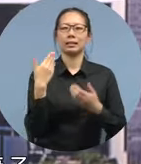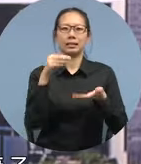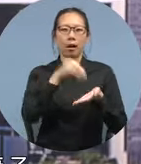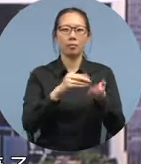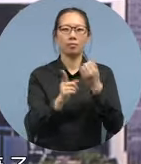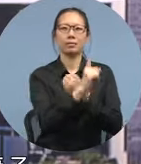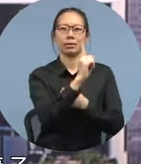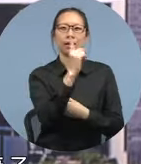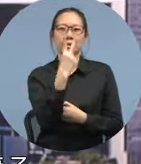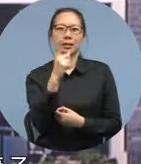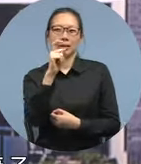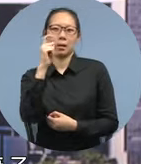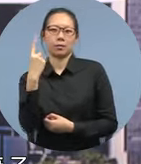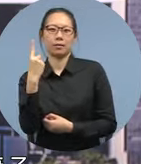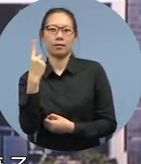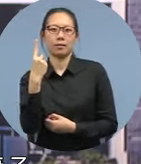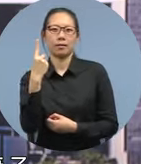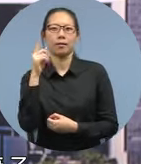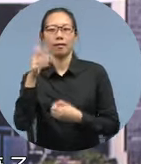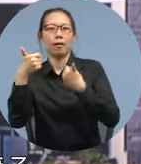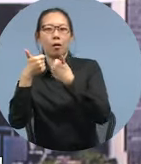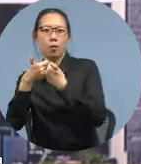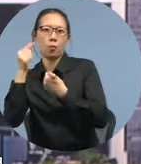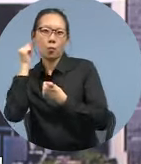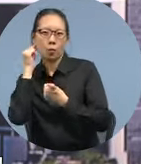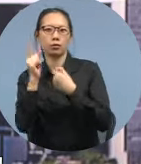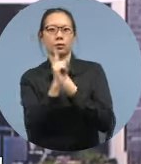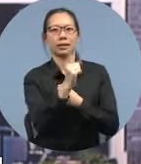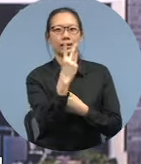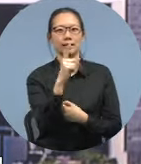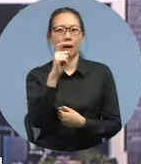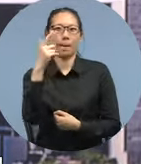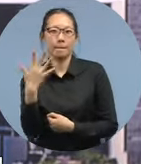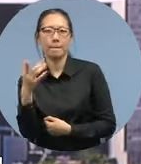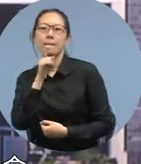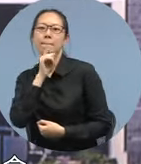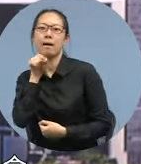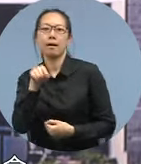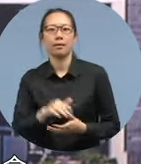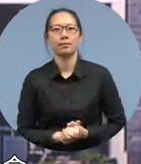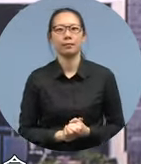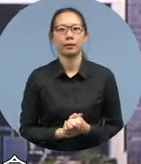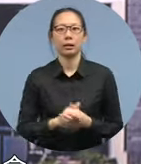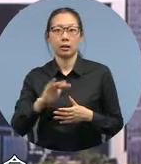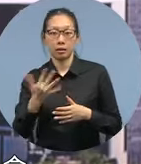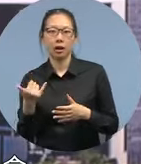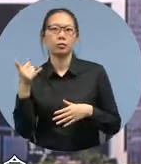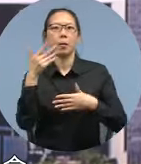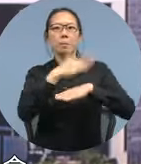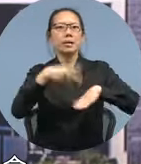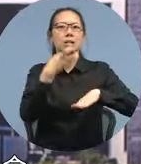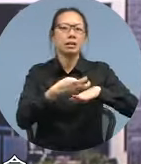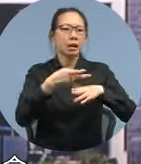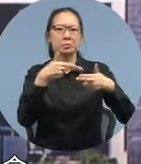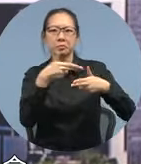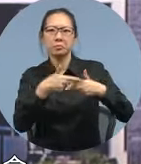之前確診個案1291嘅太太同埋1295嘅媽媽嘅。咁佢就係冇去過